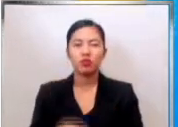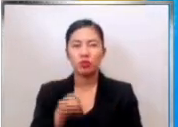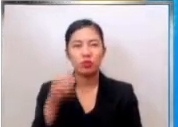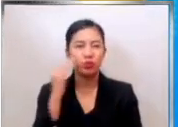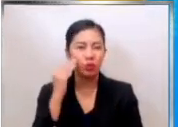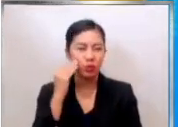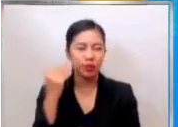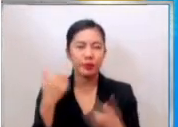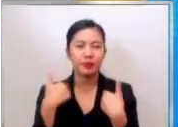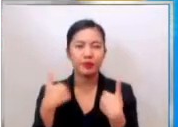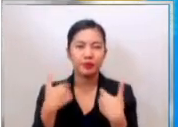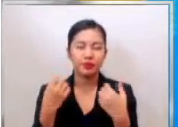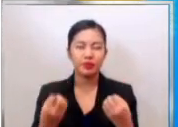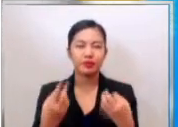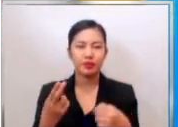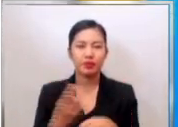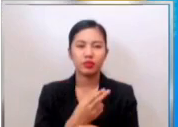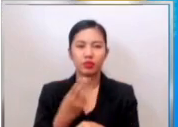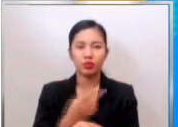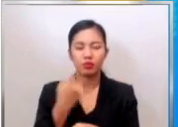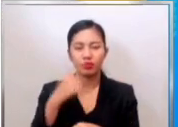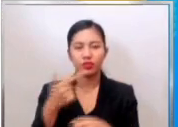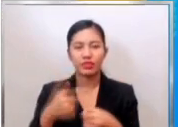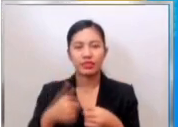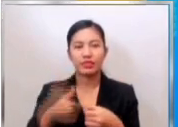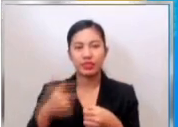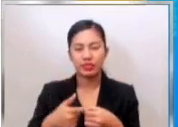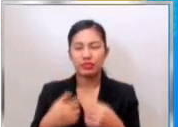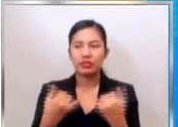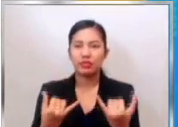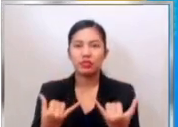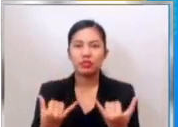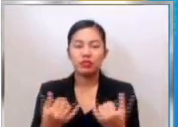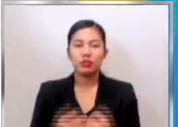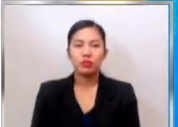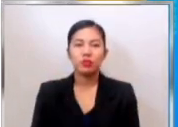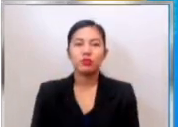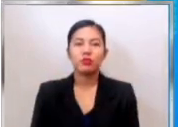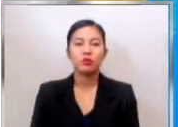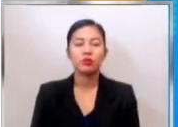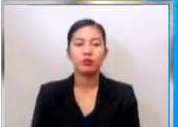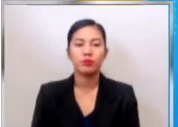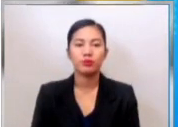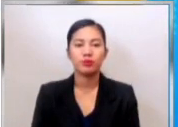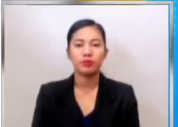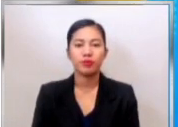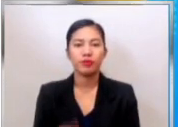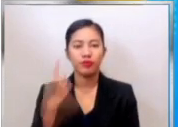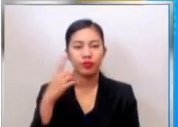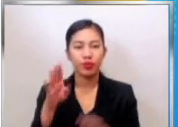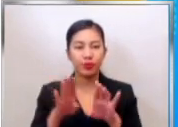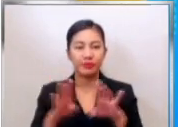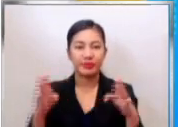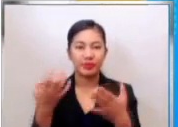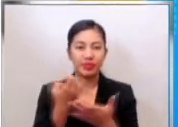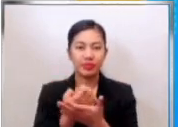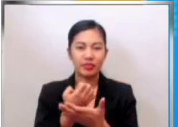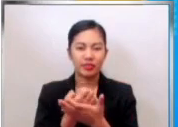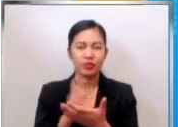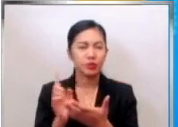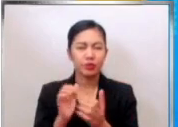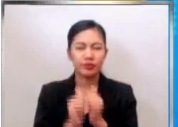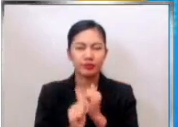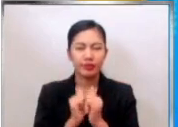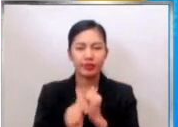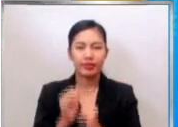consumption ng gasoline nowadays, ano, because of the opening of the economy. Ang ibig sabihin noon, kapag